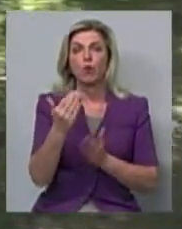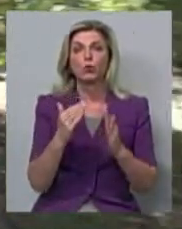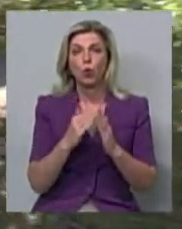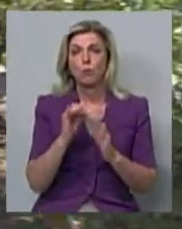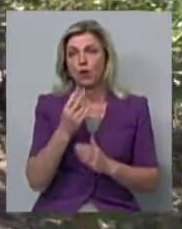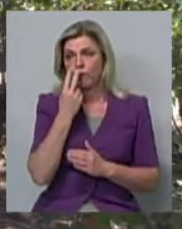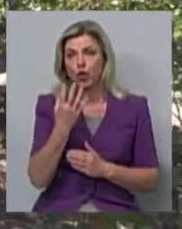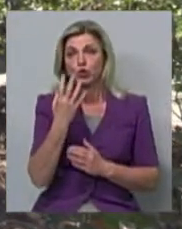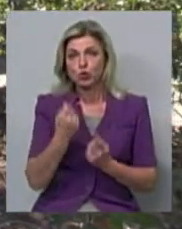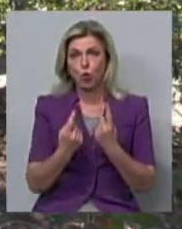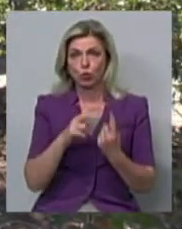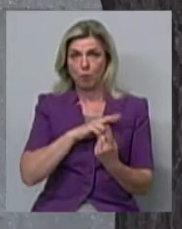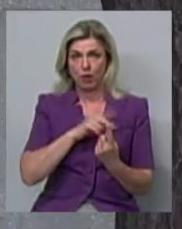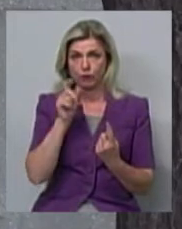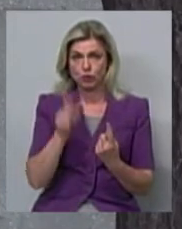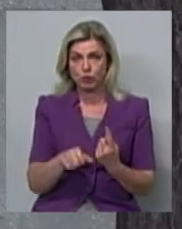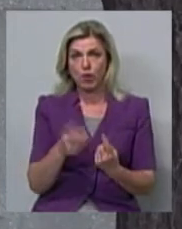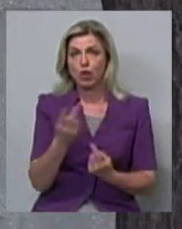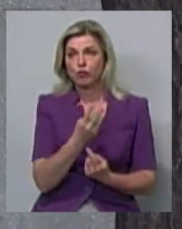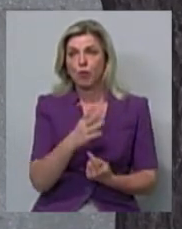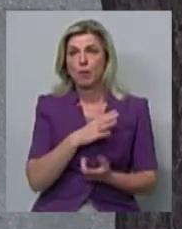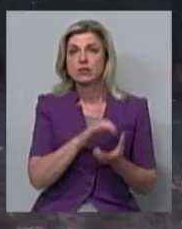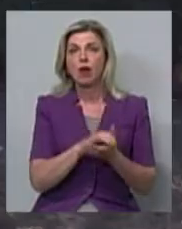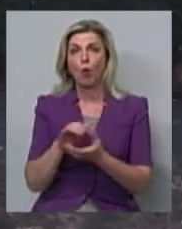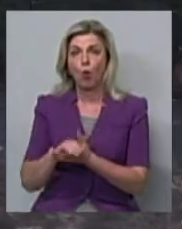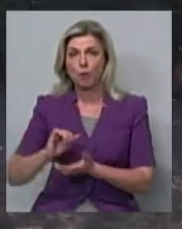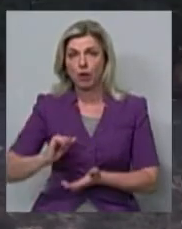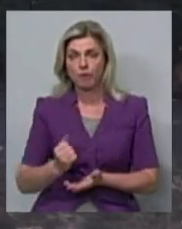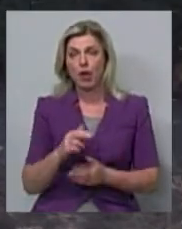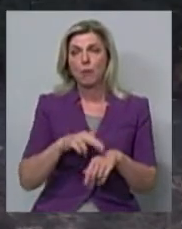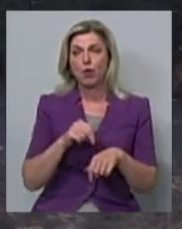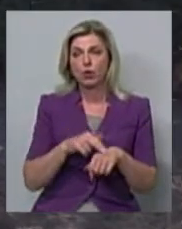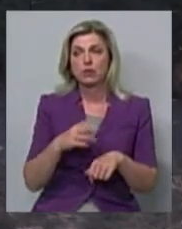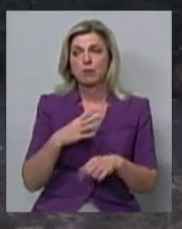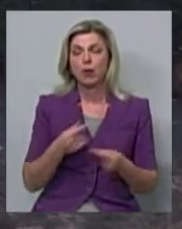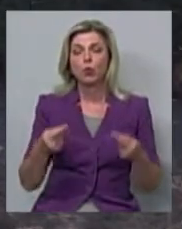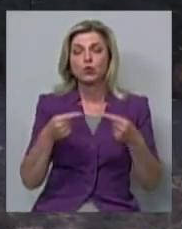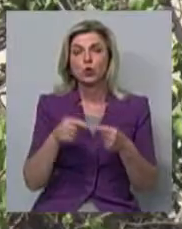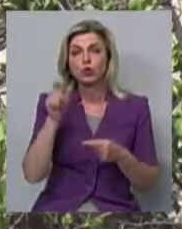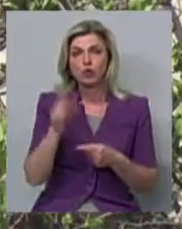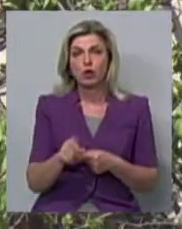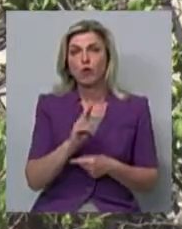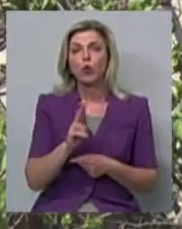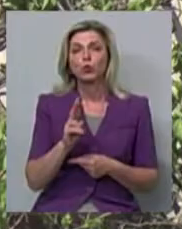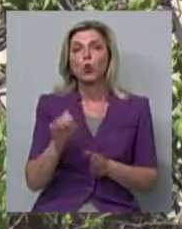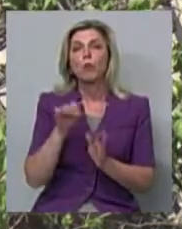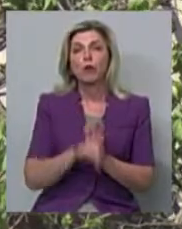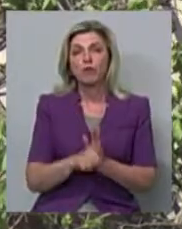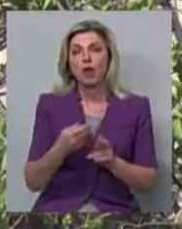ще одного мертвого чоловіка. Загиблі були знайомі. Поліцейські встановили чоловіка, причетного до вбивств.